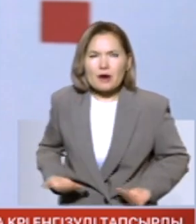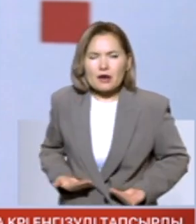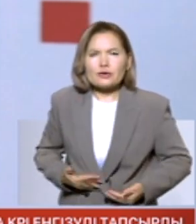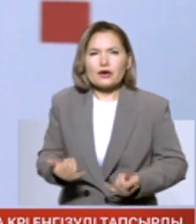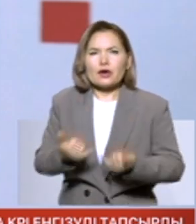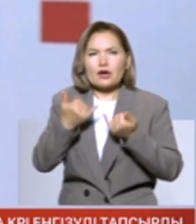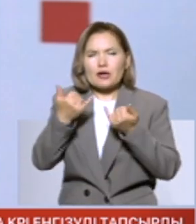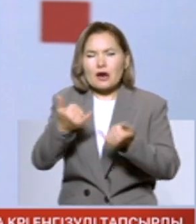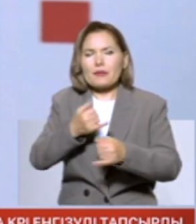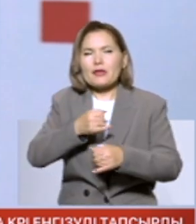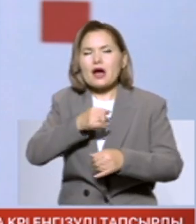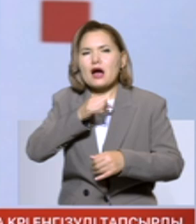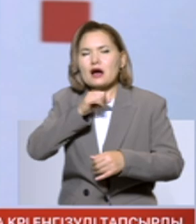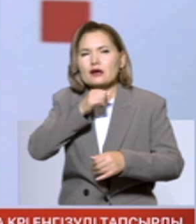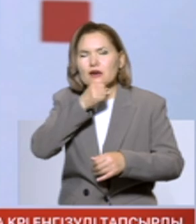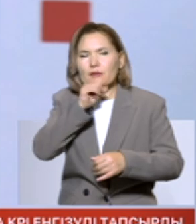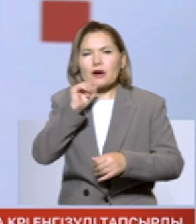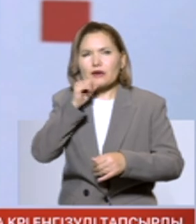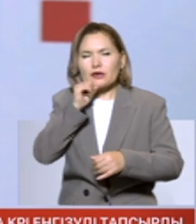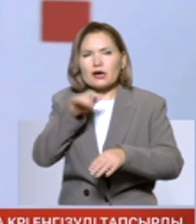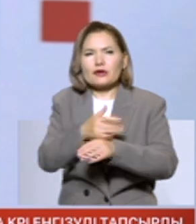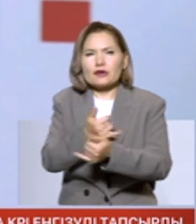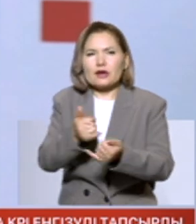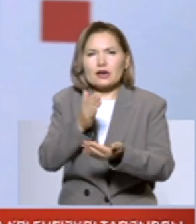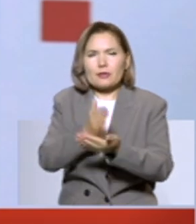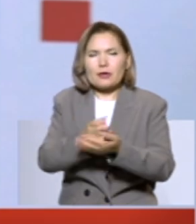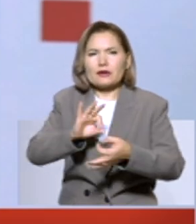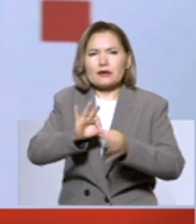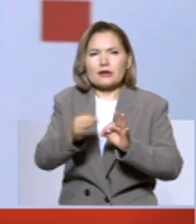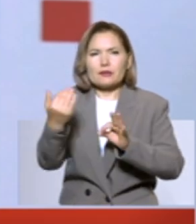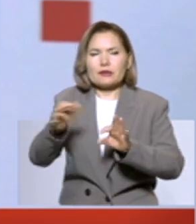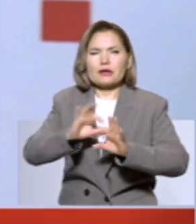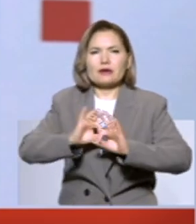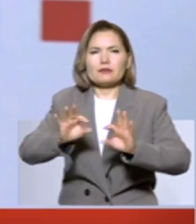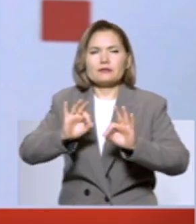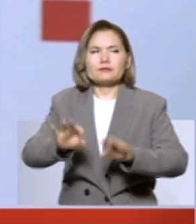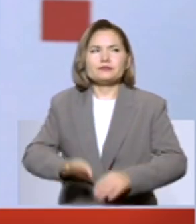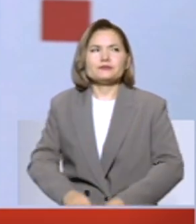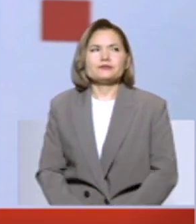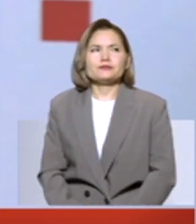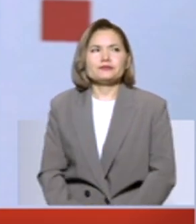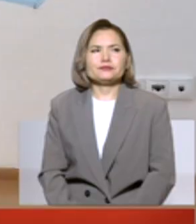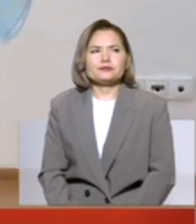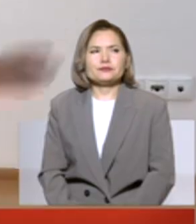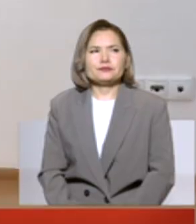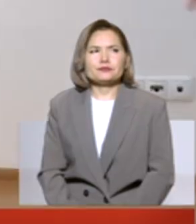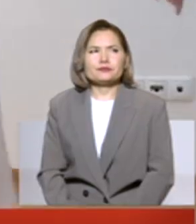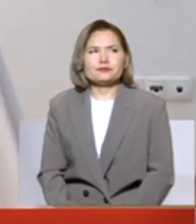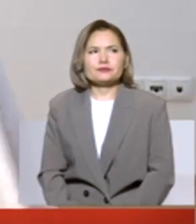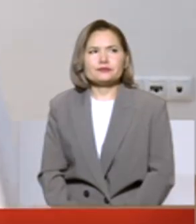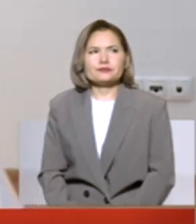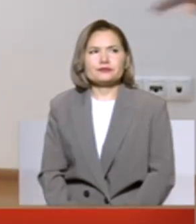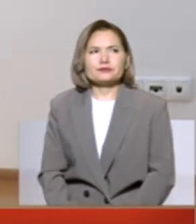10 мыңға жуық азаматқа қызмет көрсетіп келеді. Аида Ахметбек рет-ретімен.